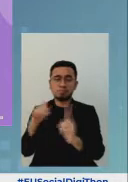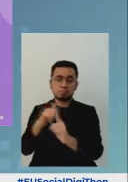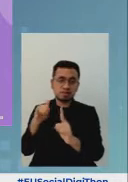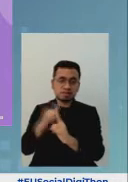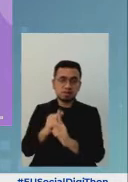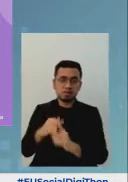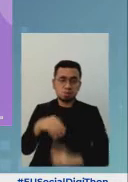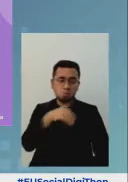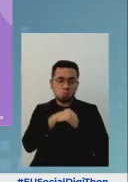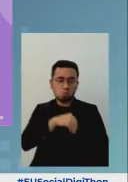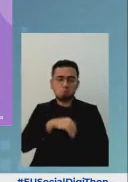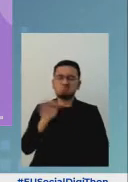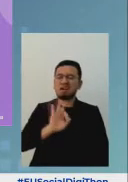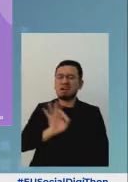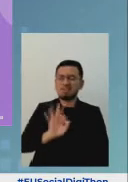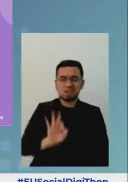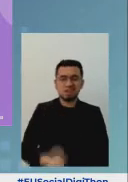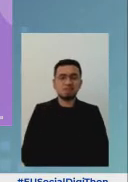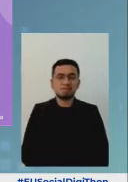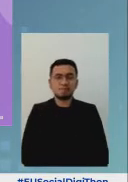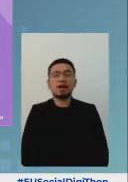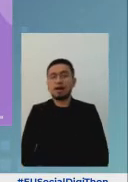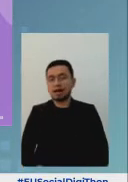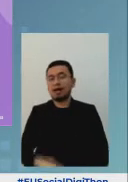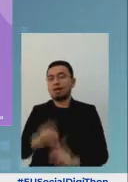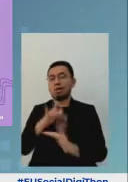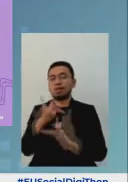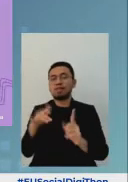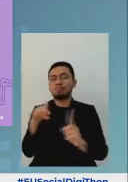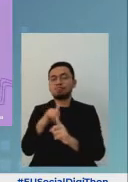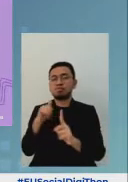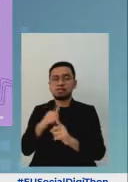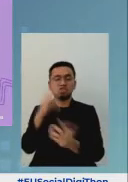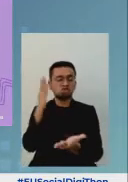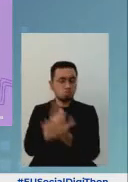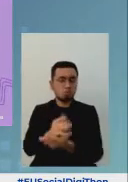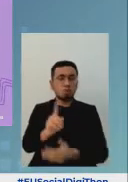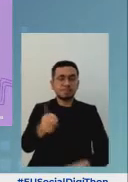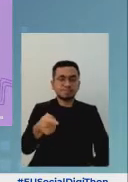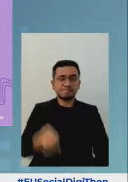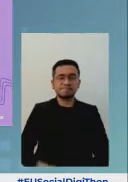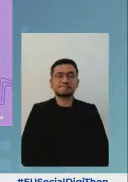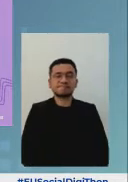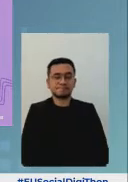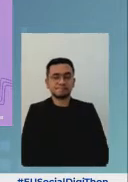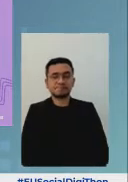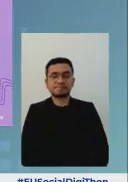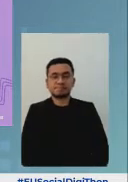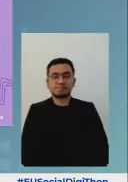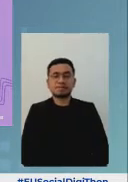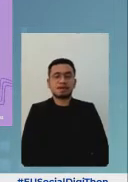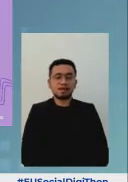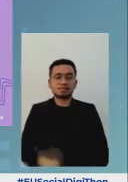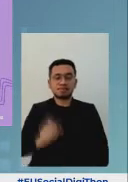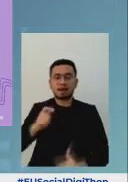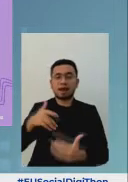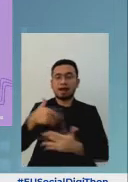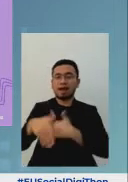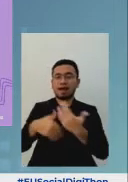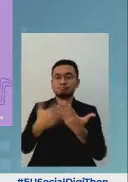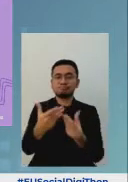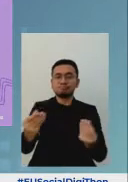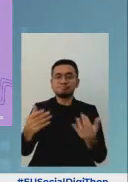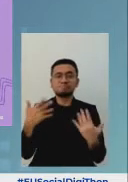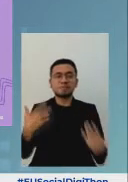kita pertahankan. Memang harus kita stop, tuh ya. Next. Jadi, terus kemudian penanganannya seperti apa? Nah, ini dia kita